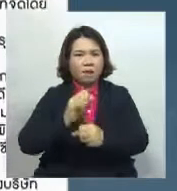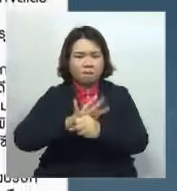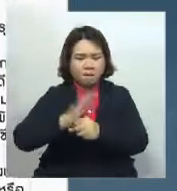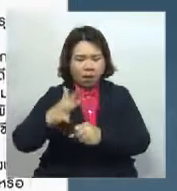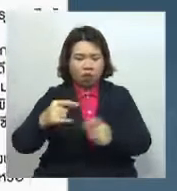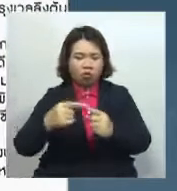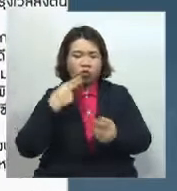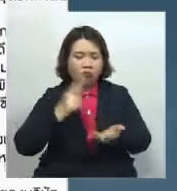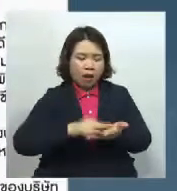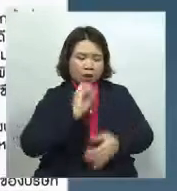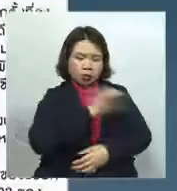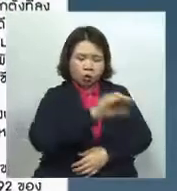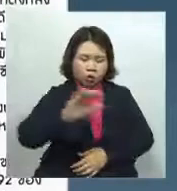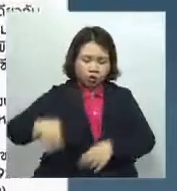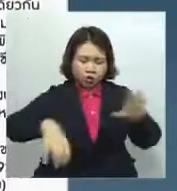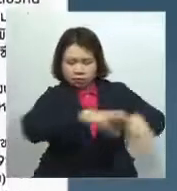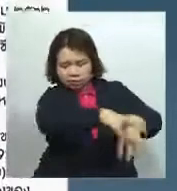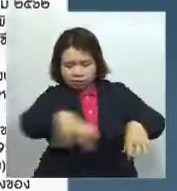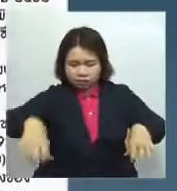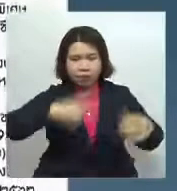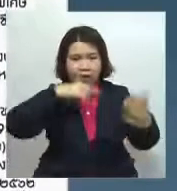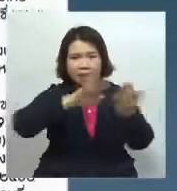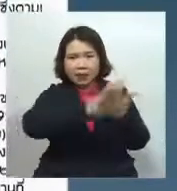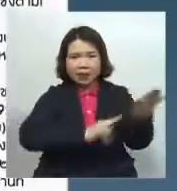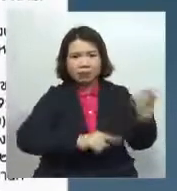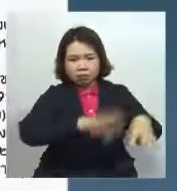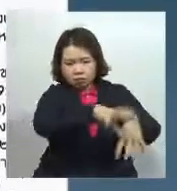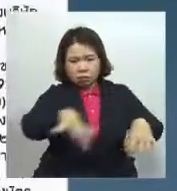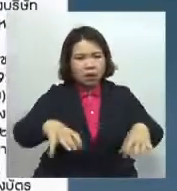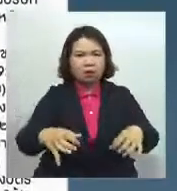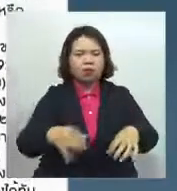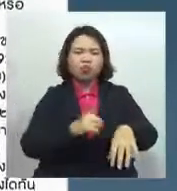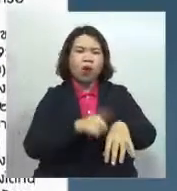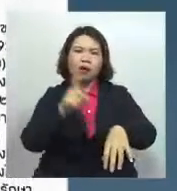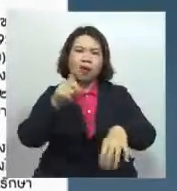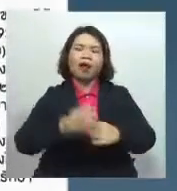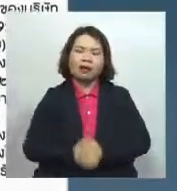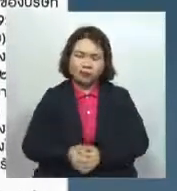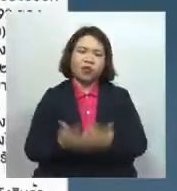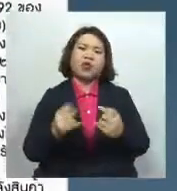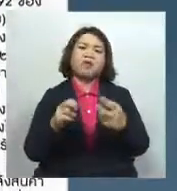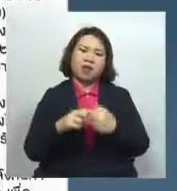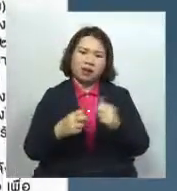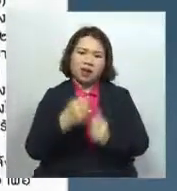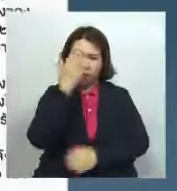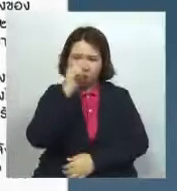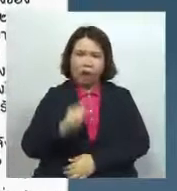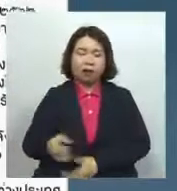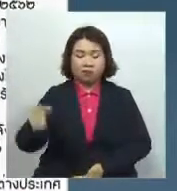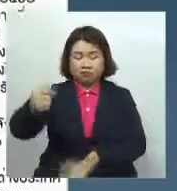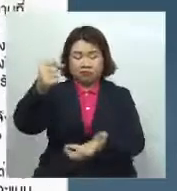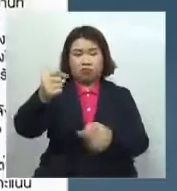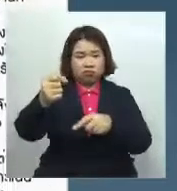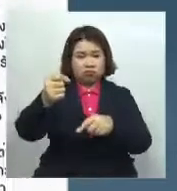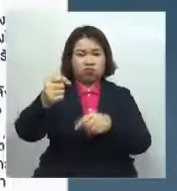ถานที่นับคะแนนเลือกตั้ง ได้ทันตามเวลาทได้กำหนดร่มกันก็คอว่าตอนนี้เริ่เปมัหาแล้ว เพระว่าของอยู่